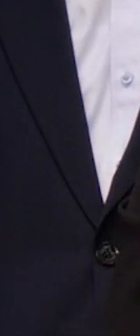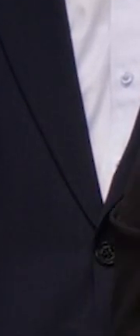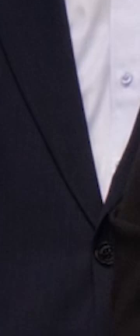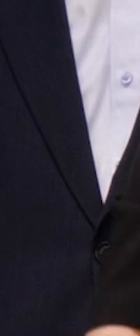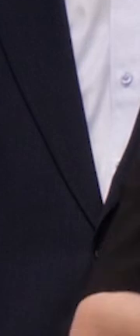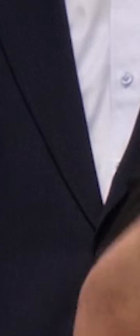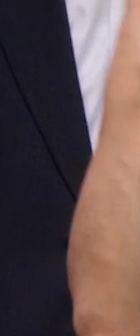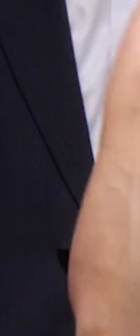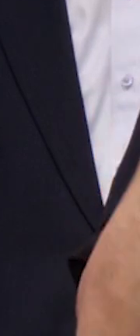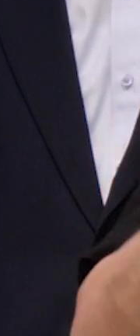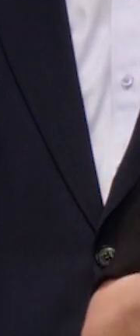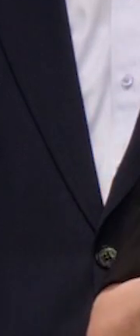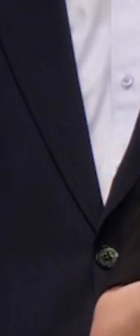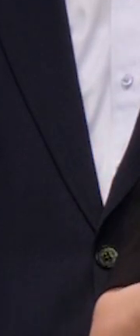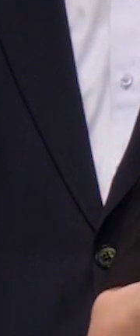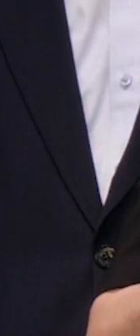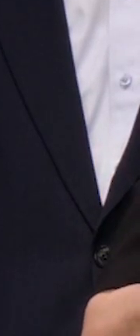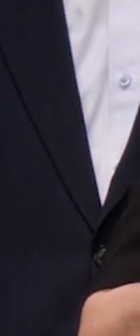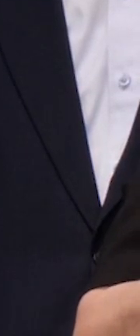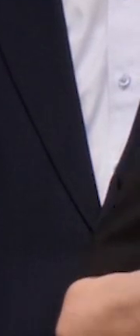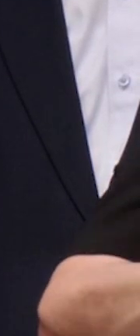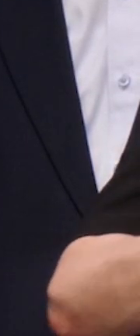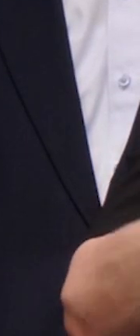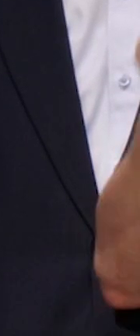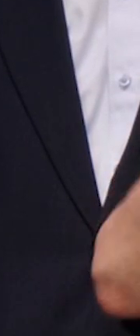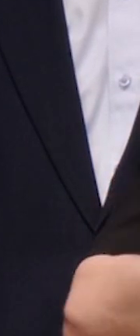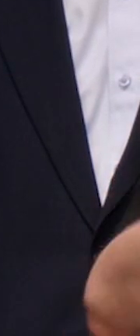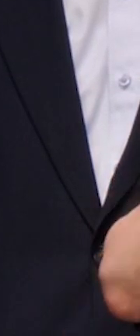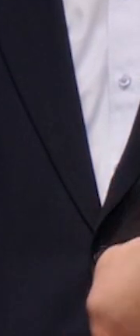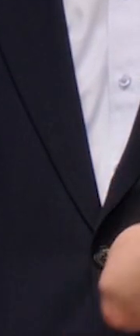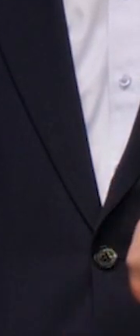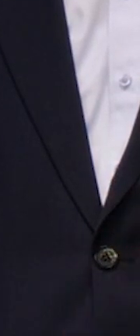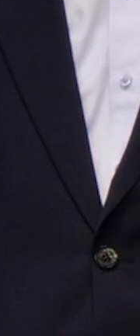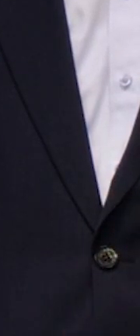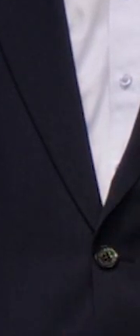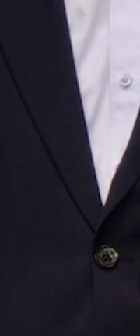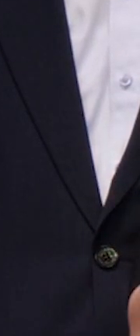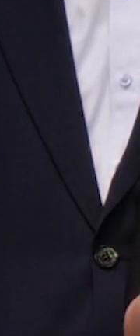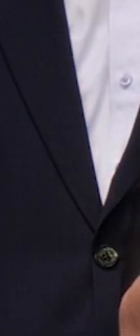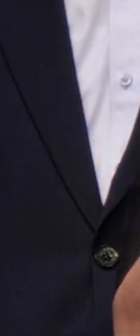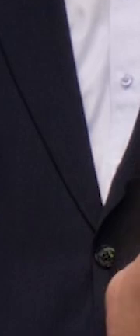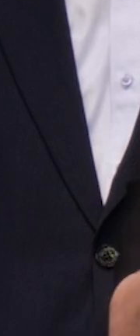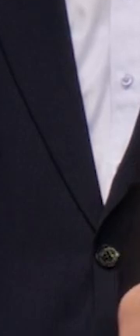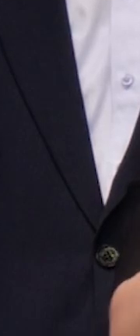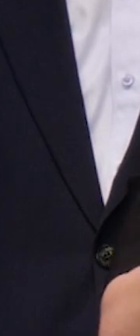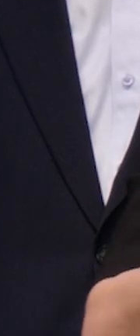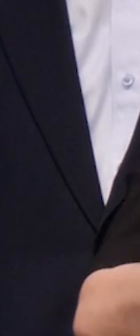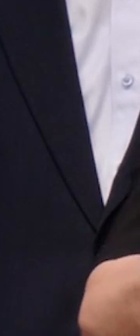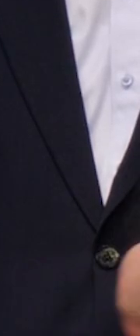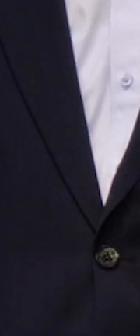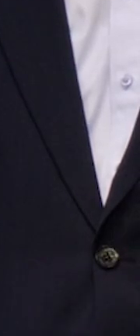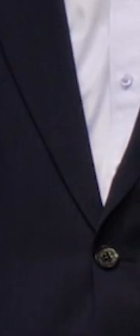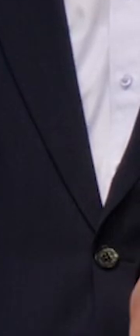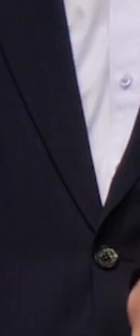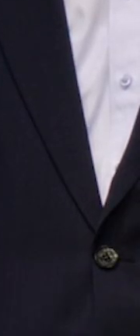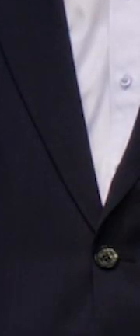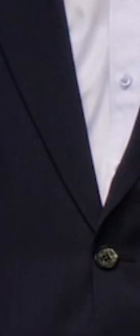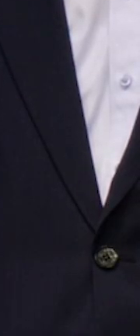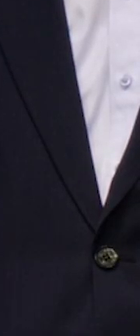작년 우리나라를 방문한 해외 관광객 수는 319만 명, 코로나 팬데믹 이전 1,750만